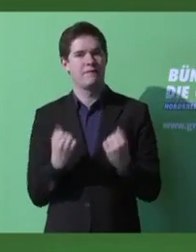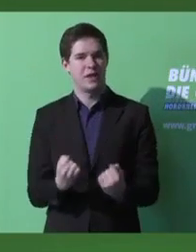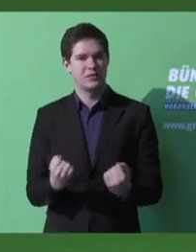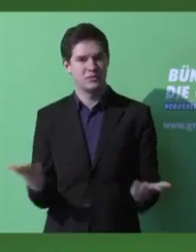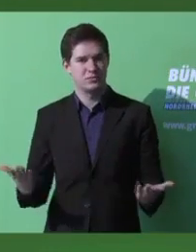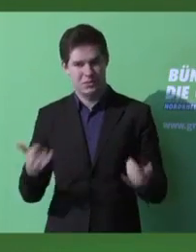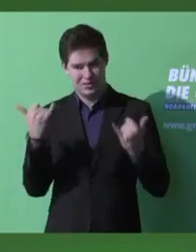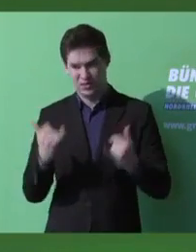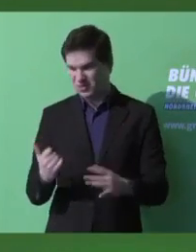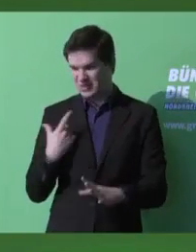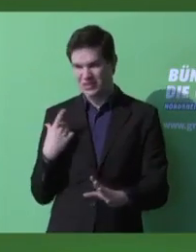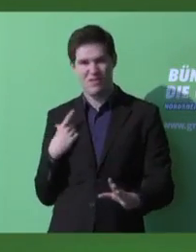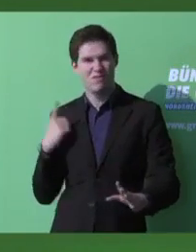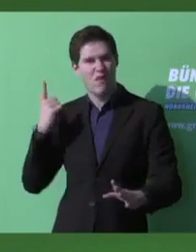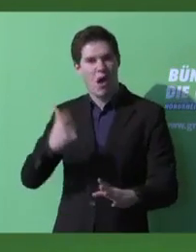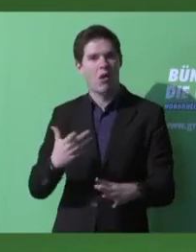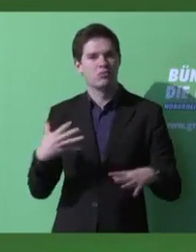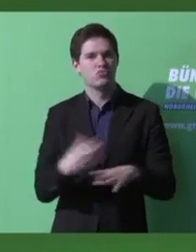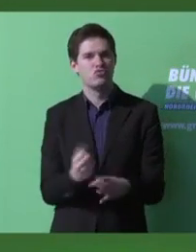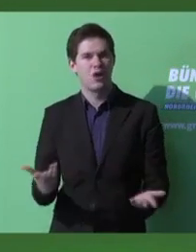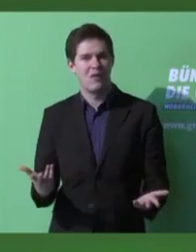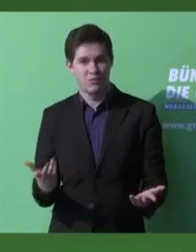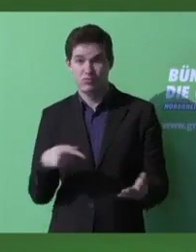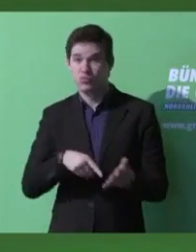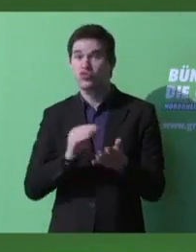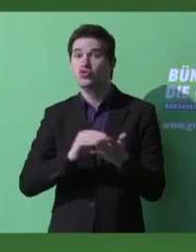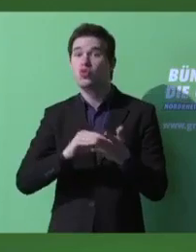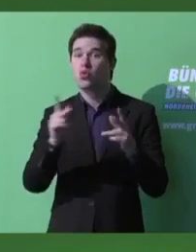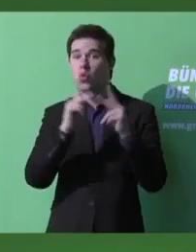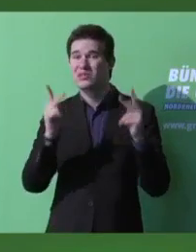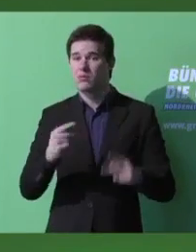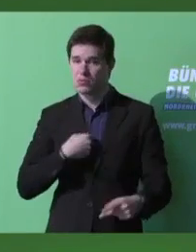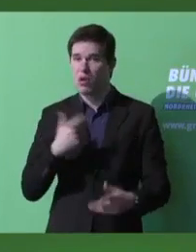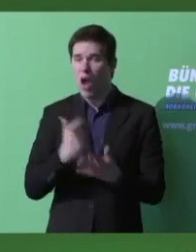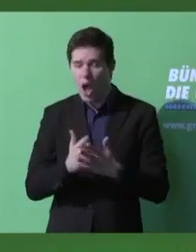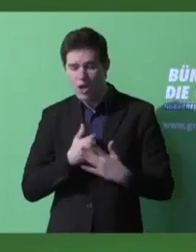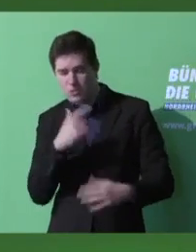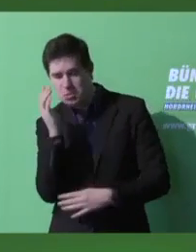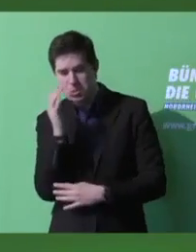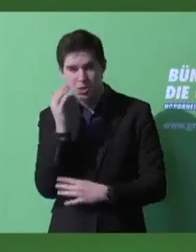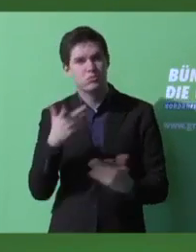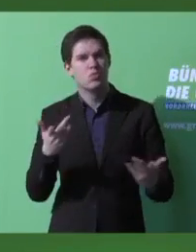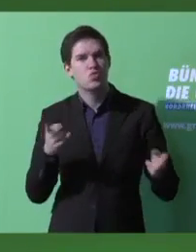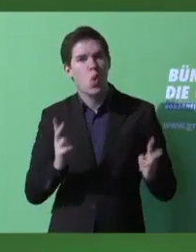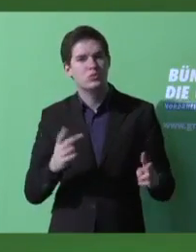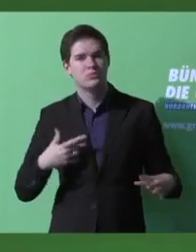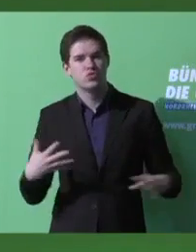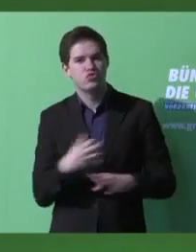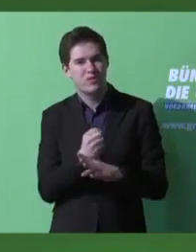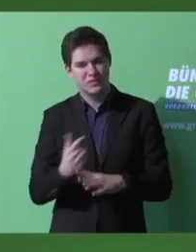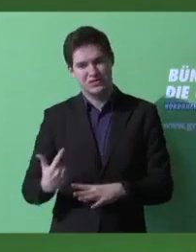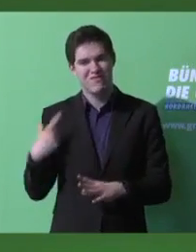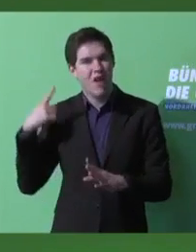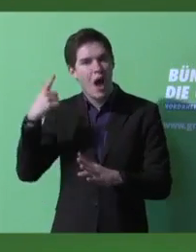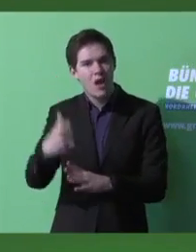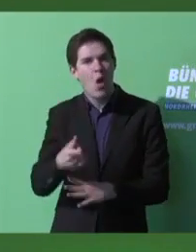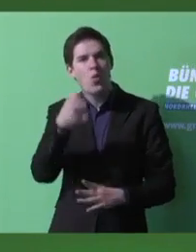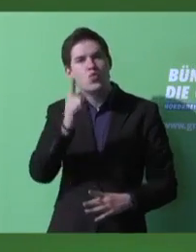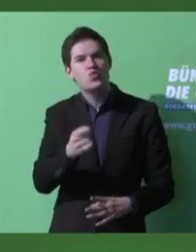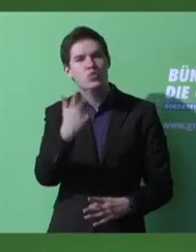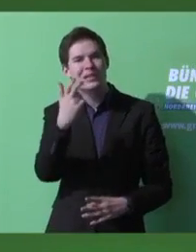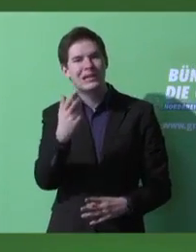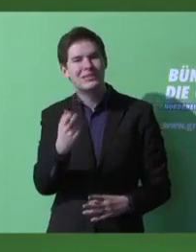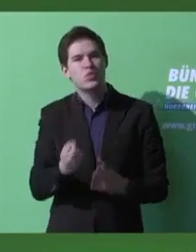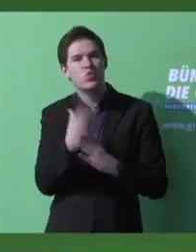wer hätte das gedacht, wir haben ja hart um unser Schulkonzept gerungen, wer hätte das gedacht, dass wir in nur 2 Jahren 130 neue Schulen des